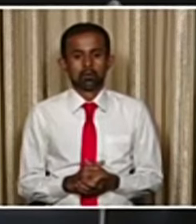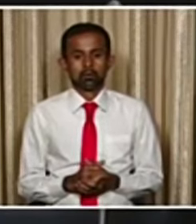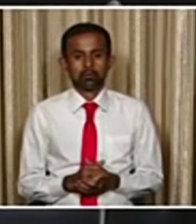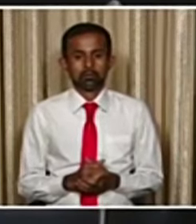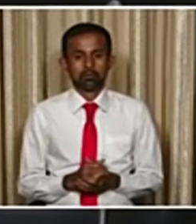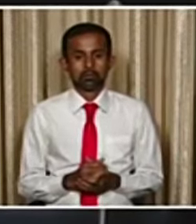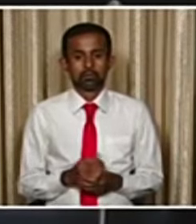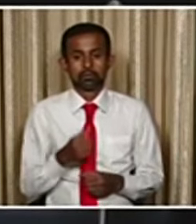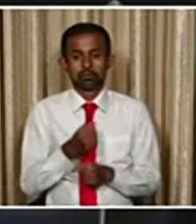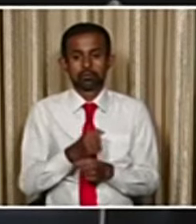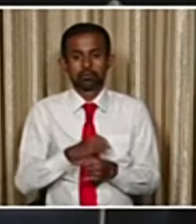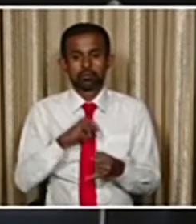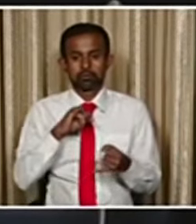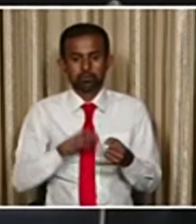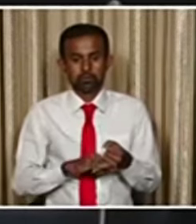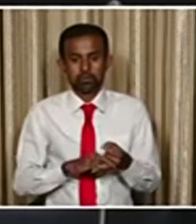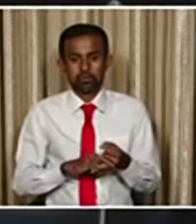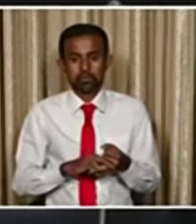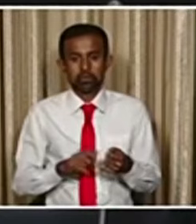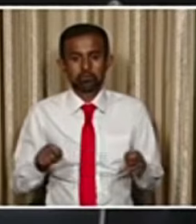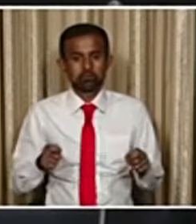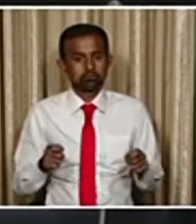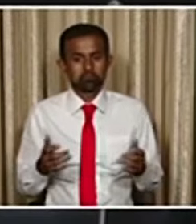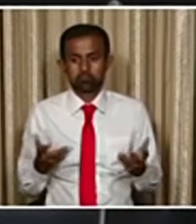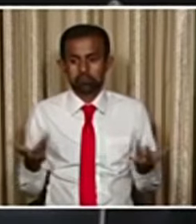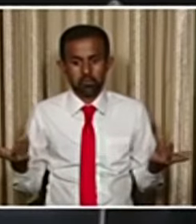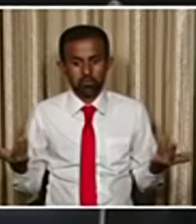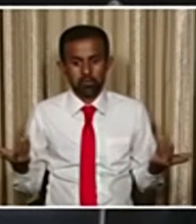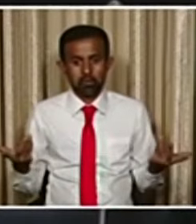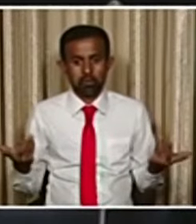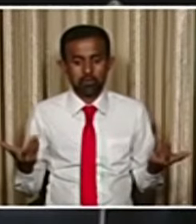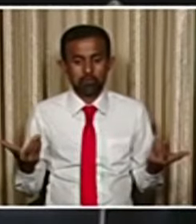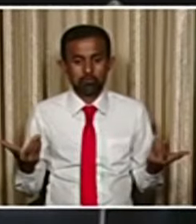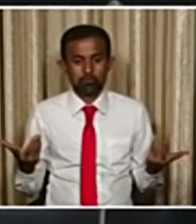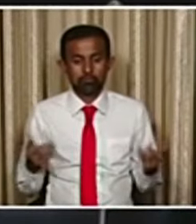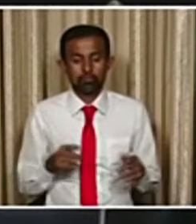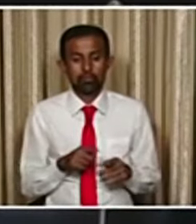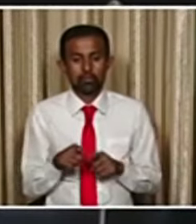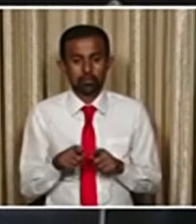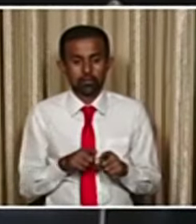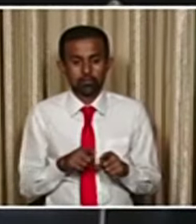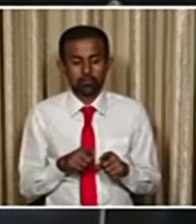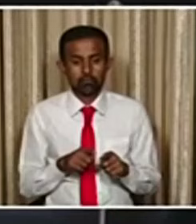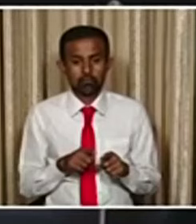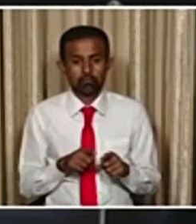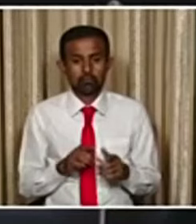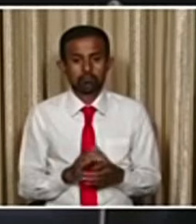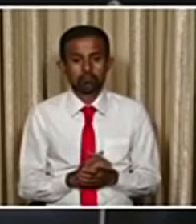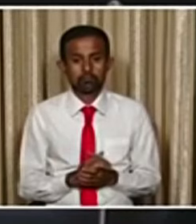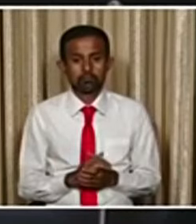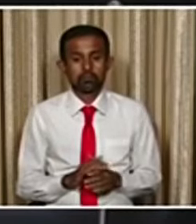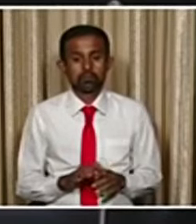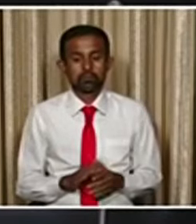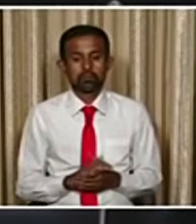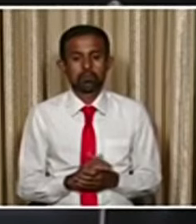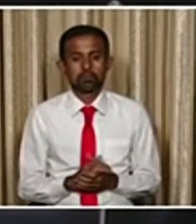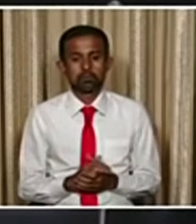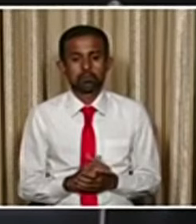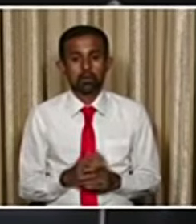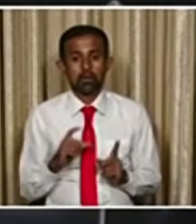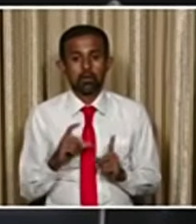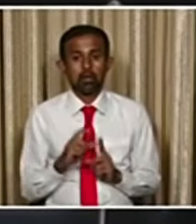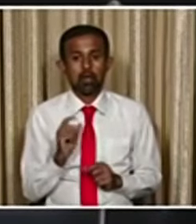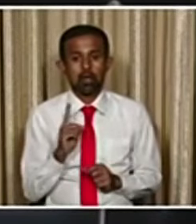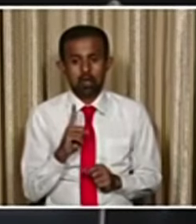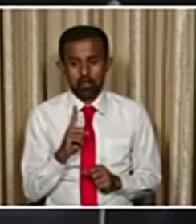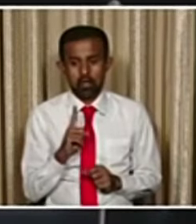කුකින් ගෑස් ටිකක් ගන්න මාස 2ක් පොලිමේ ඉන්න සිදු වුණා. එවන් වාතාවරණයක් තිස්සේ ඉන්නකොට